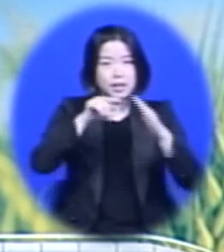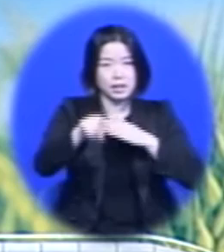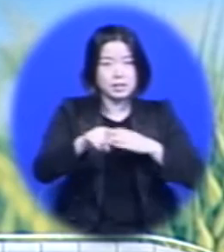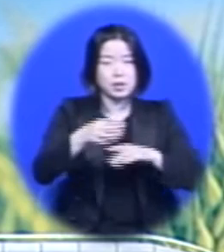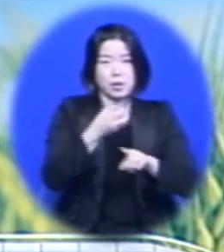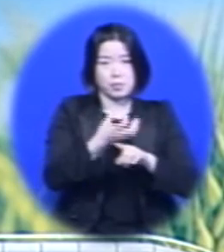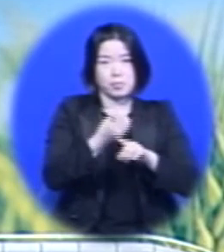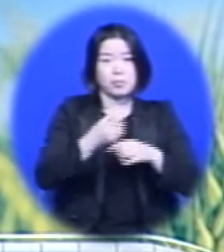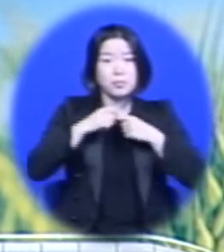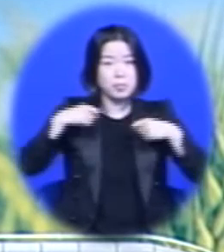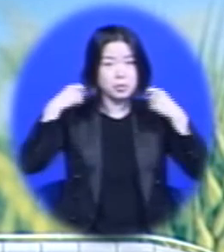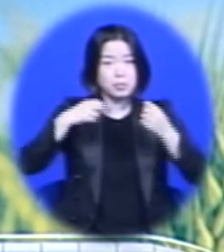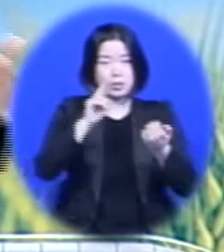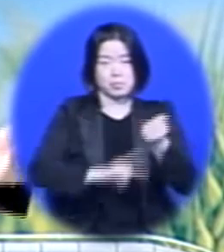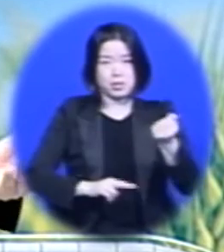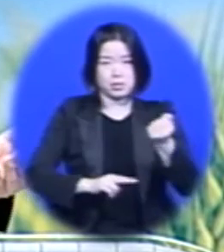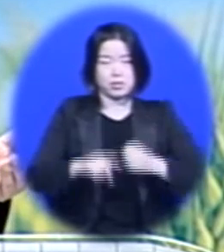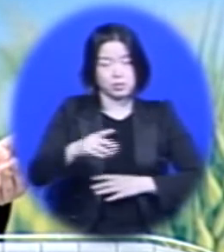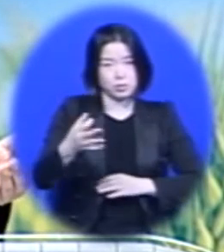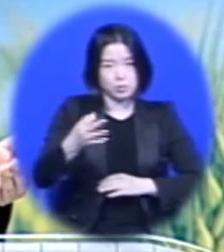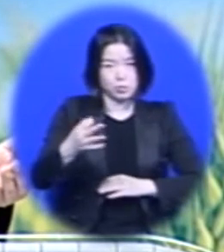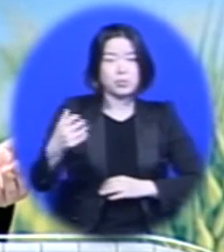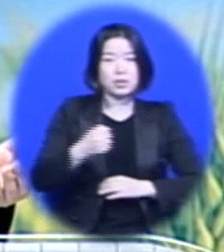그 돈을 가지고 그날 저녁에 파티를 열었습니다.